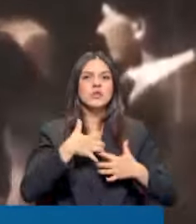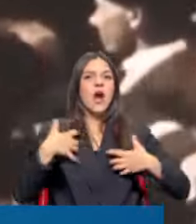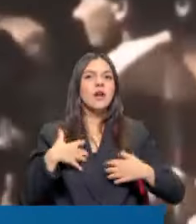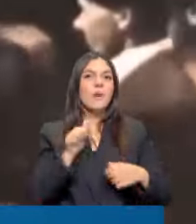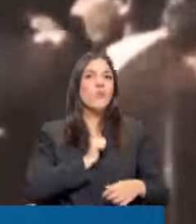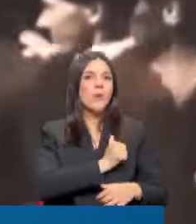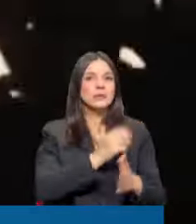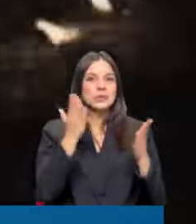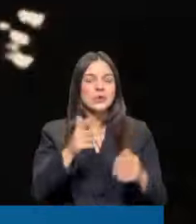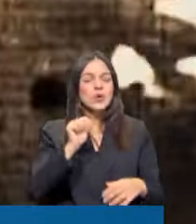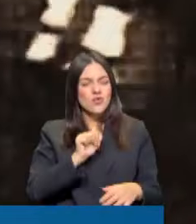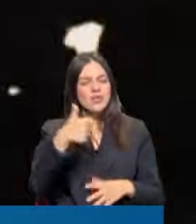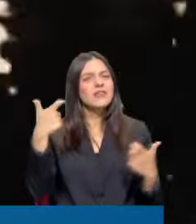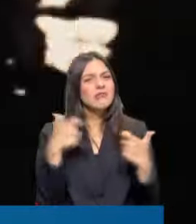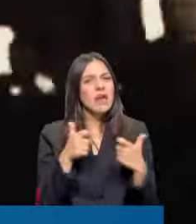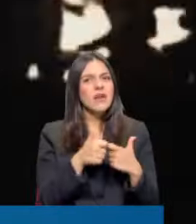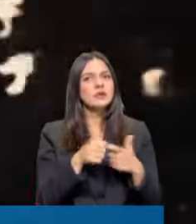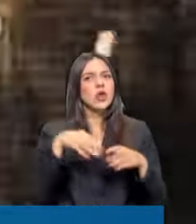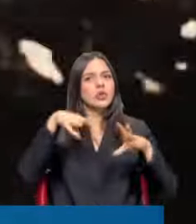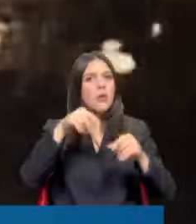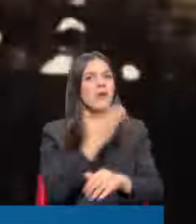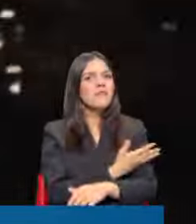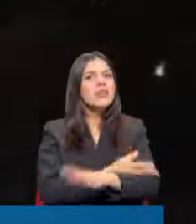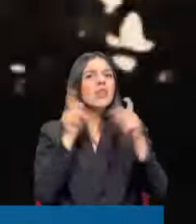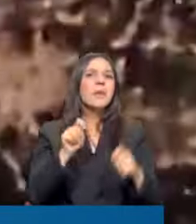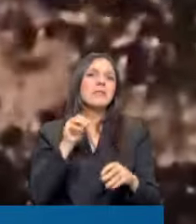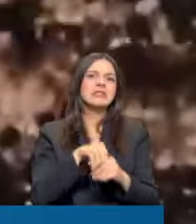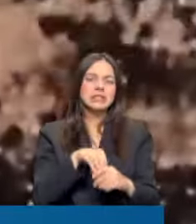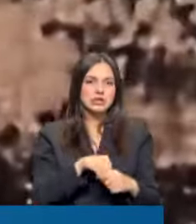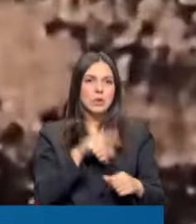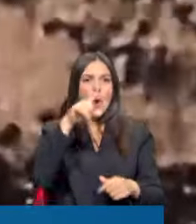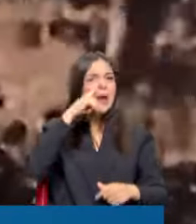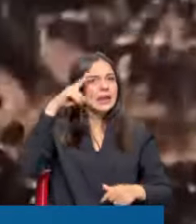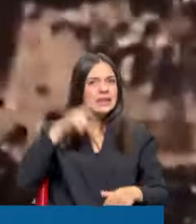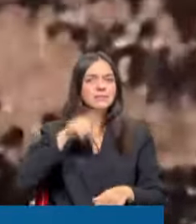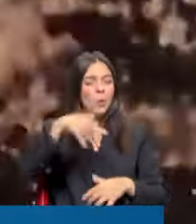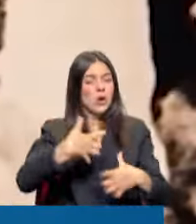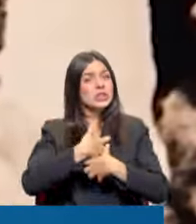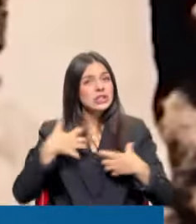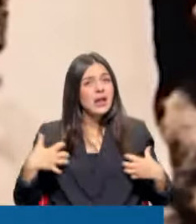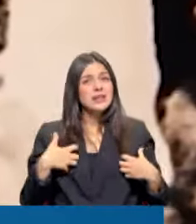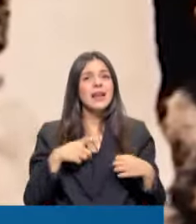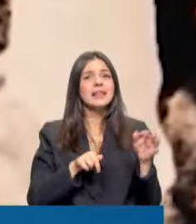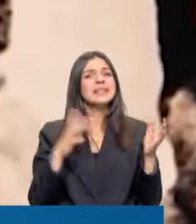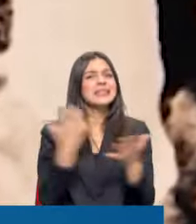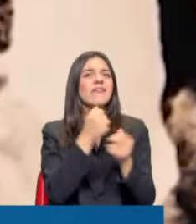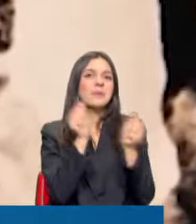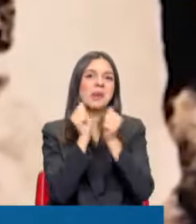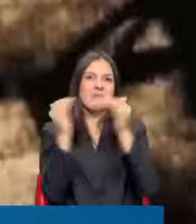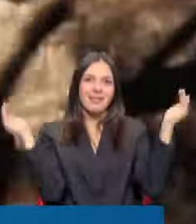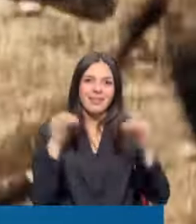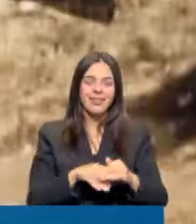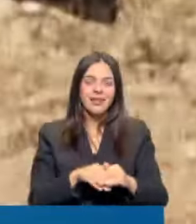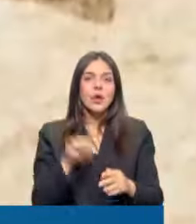ordusu. Günlerce savaştılar toprağa vatan yapabilmek için. O inanmışlık, o cesaret zaferi de beraberinde